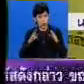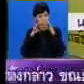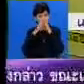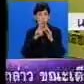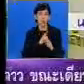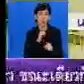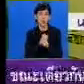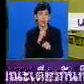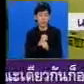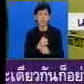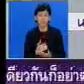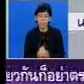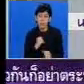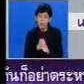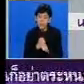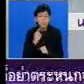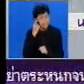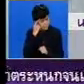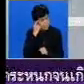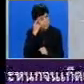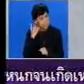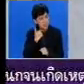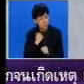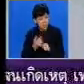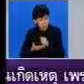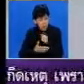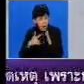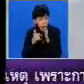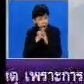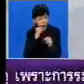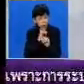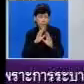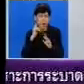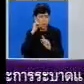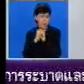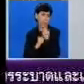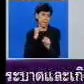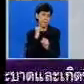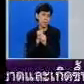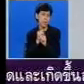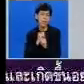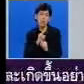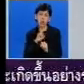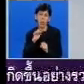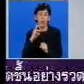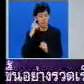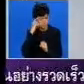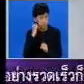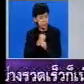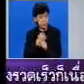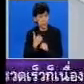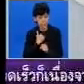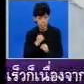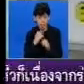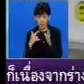ามจันทร์จังหวัดนครปฐมซึ่งมีการคาดการณ์ค่ะว่าจะผลิตวัคซีนออกใช้ได้ประมาณต้นปี2556โดยมีกำลัง